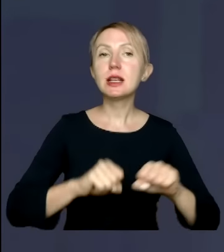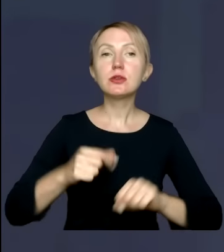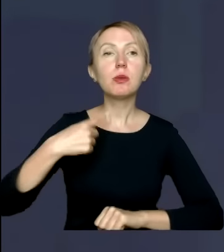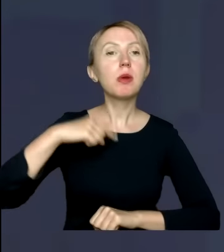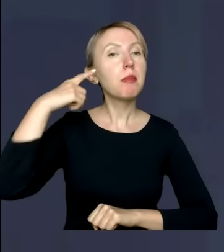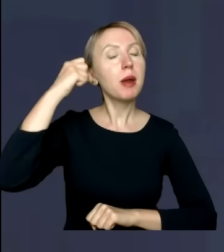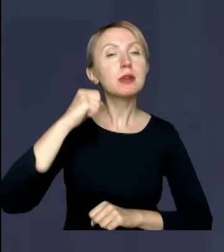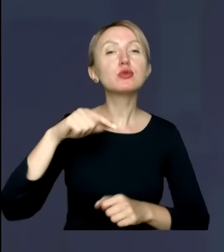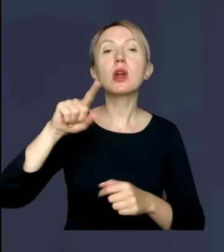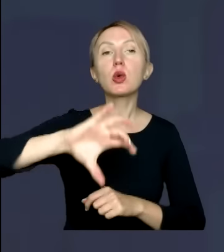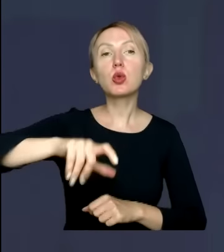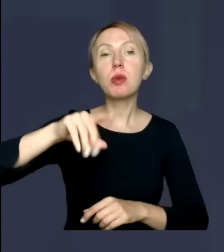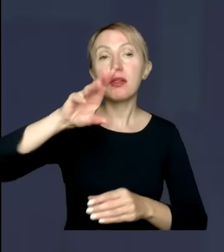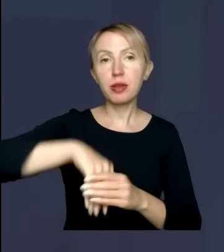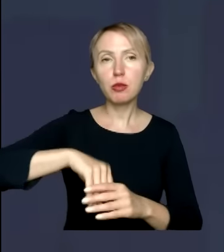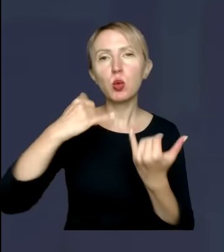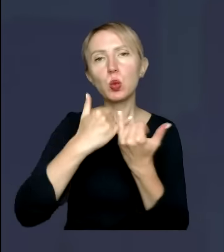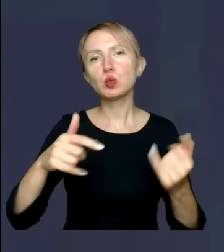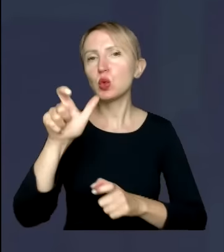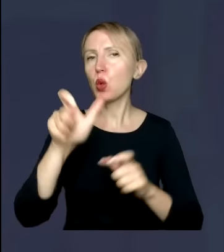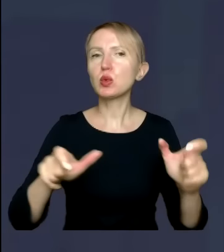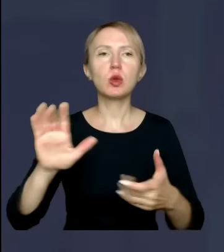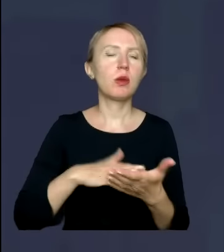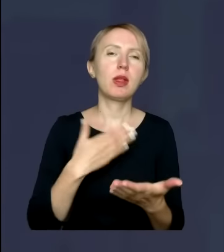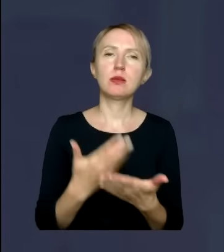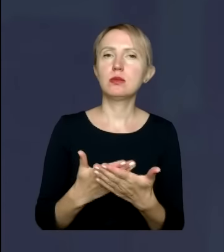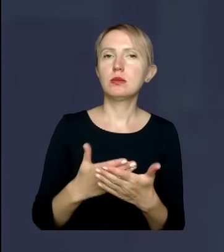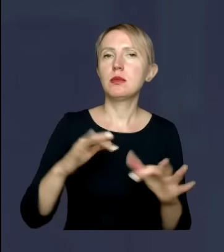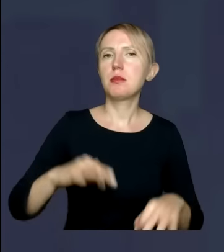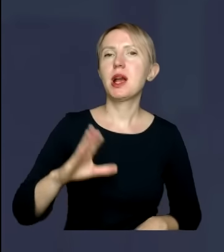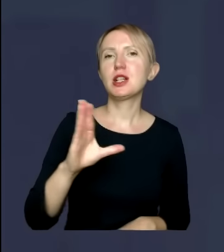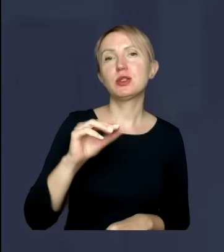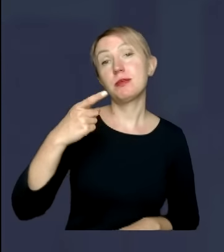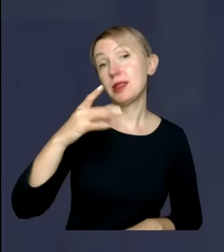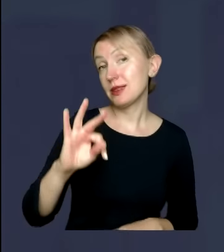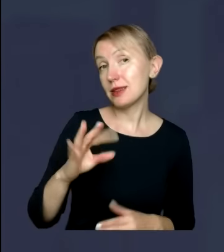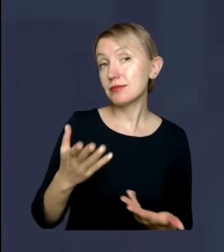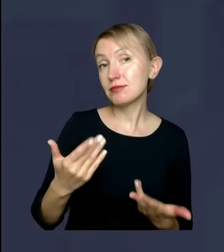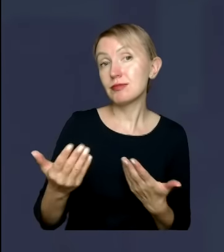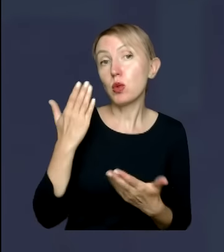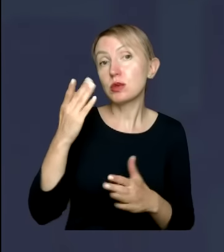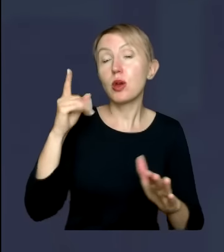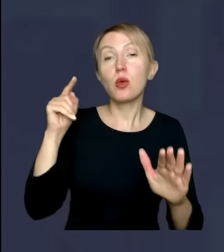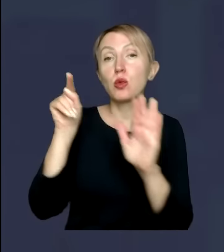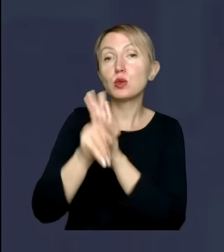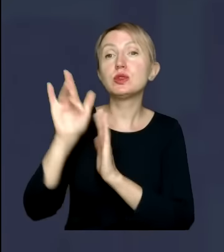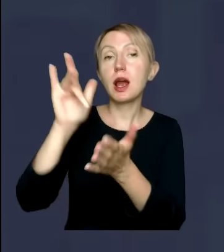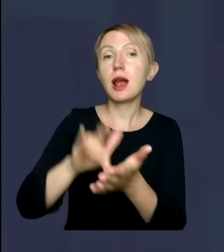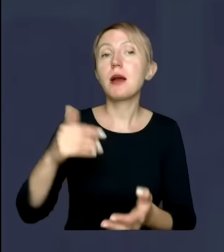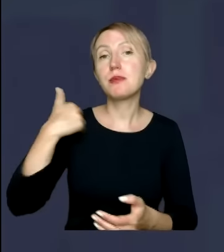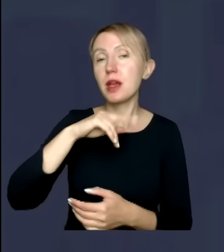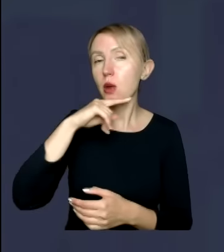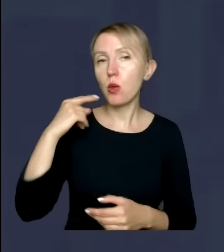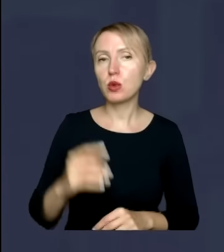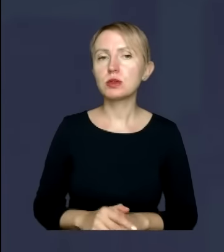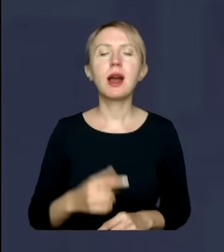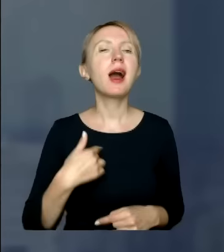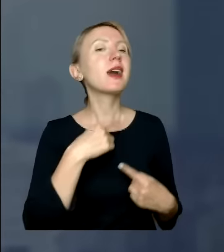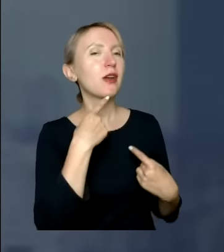że w tym środowisku funkcjonują różne osoby chociażby takie jak Pan Szmid który ostatnio uciekł na Białoruś i który najwyraźniej również